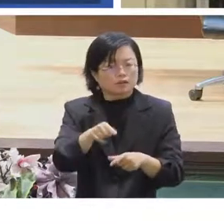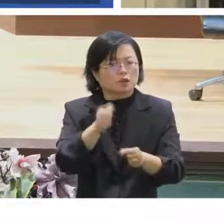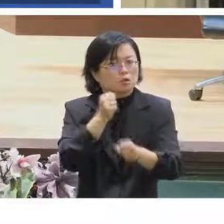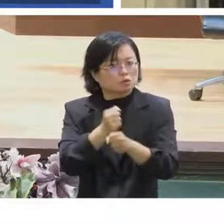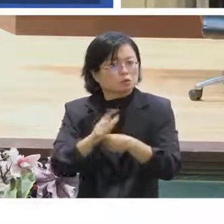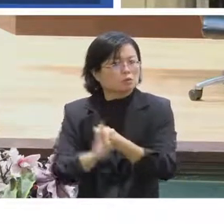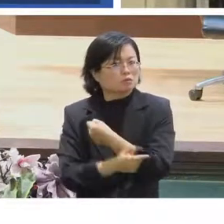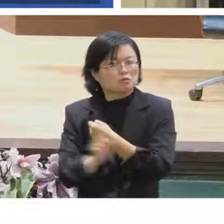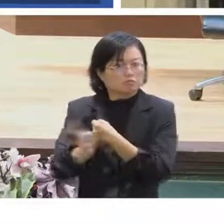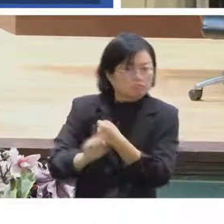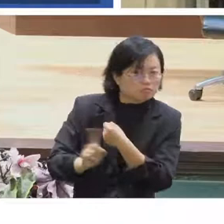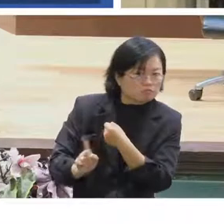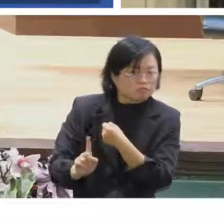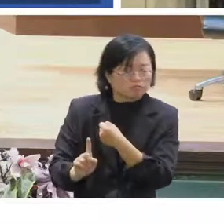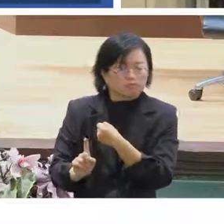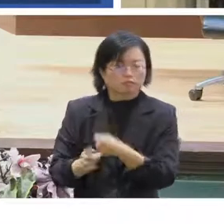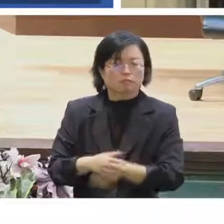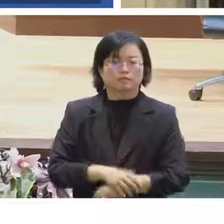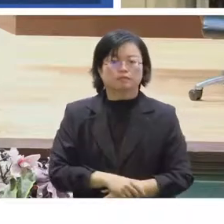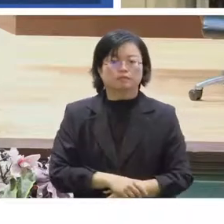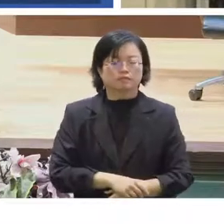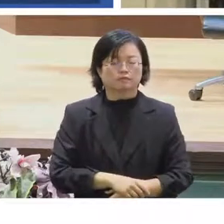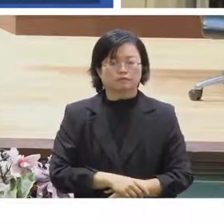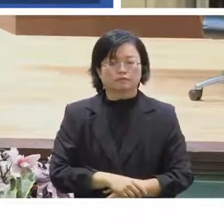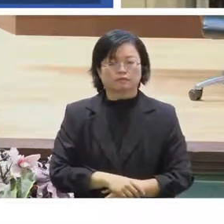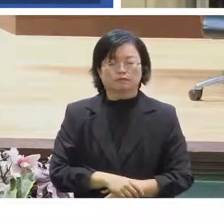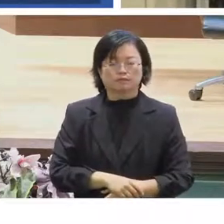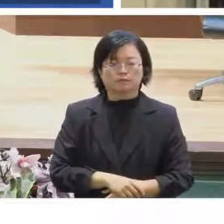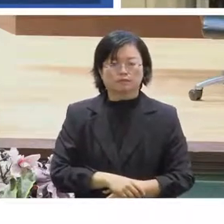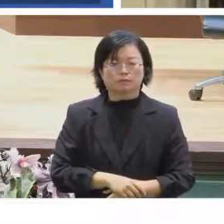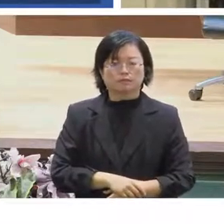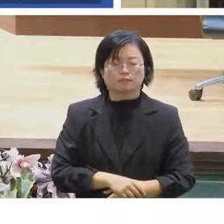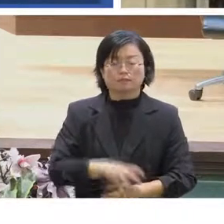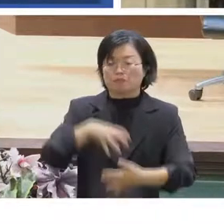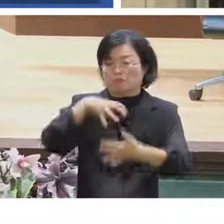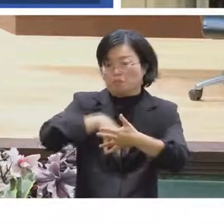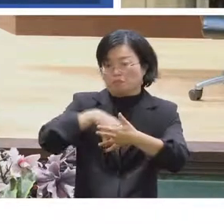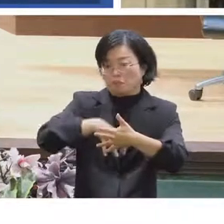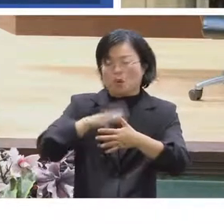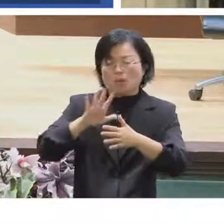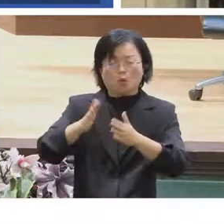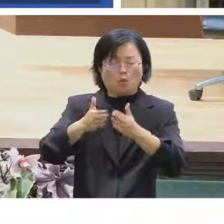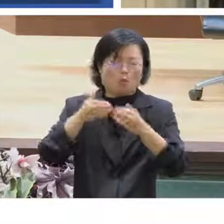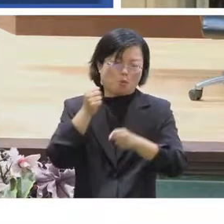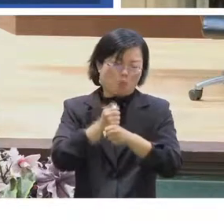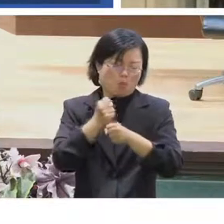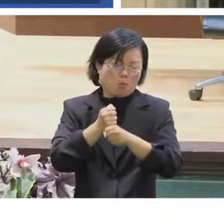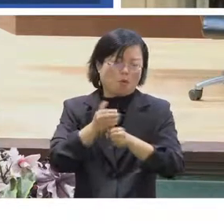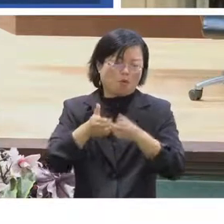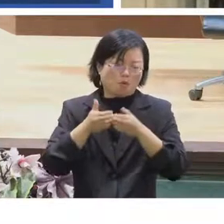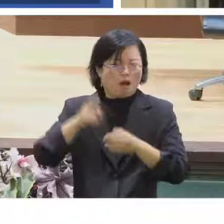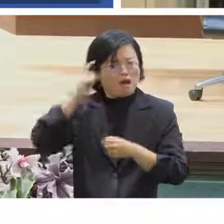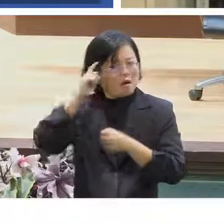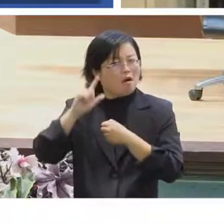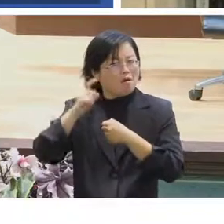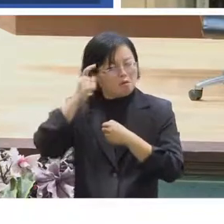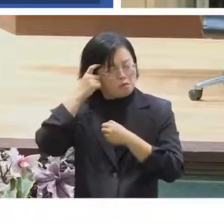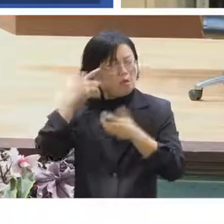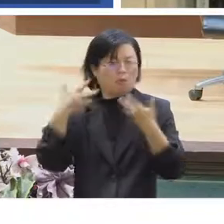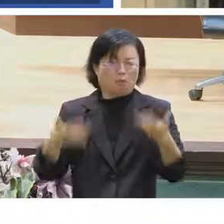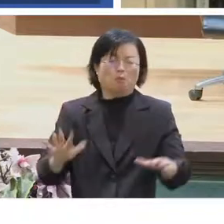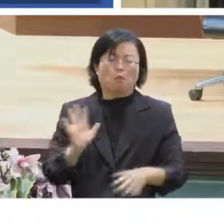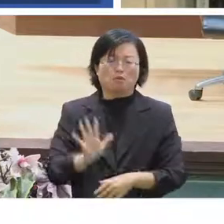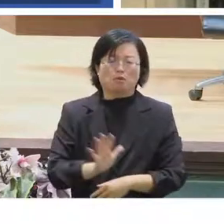去向公众去做一个交流。当然这里面还有很多的工作很多要做了，我们也有很多的想法，但有时候